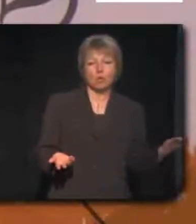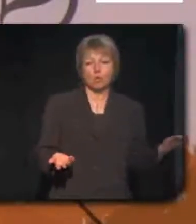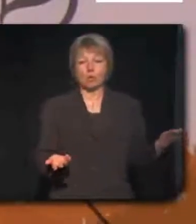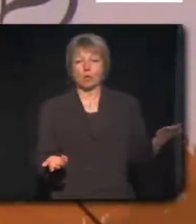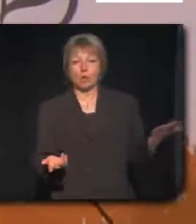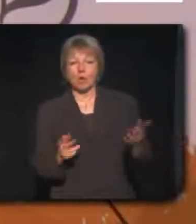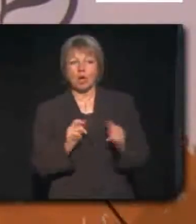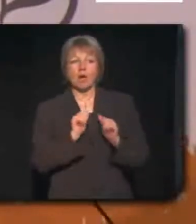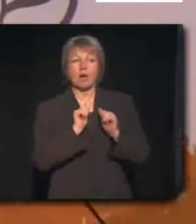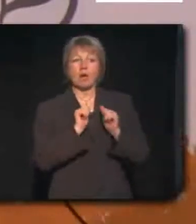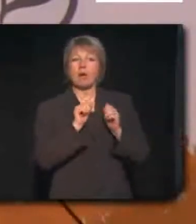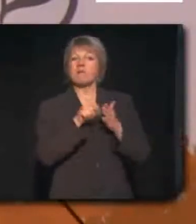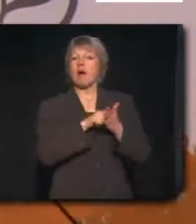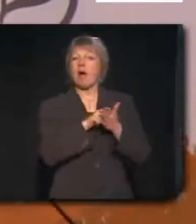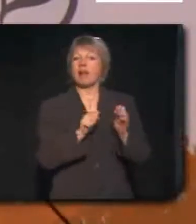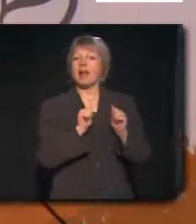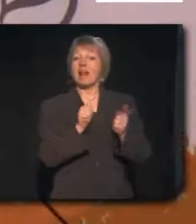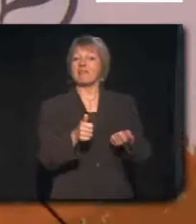Wahlhelfer